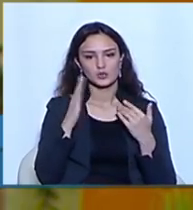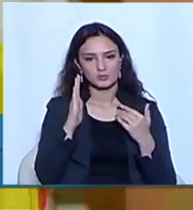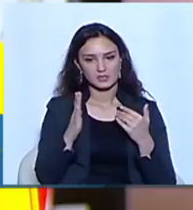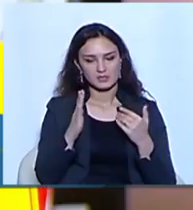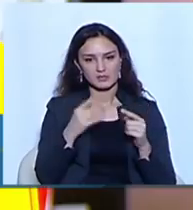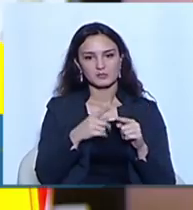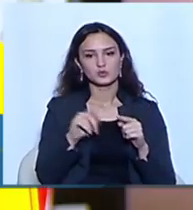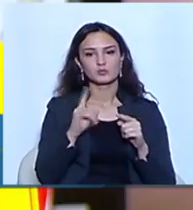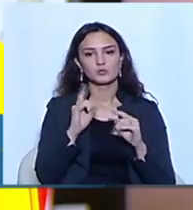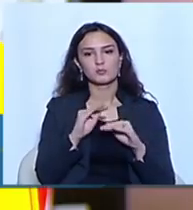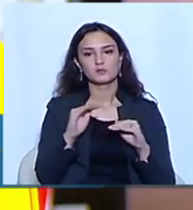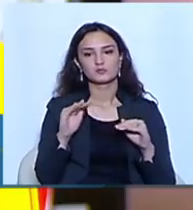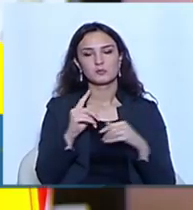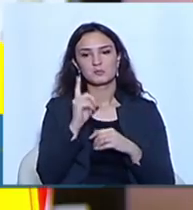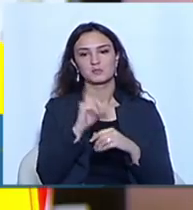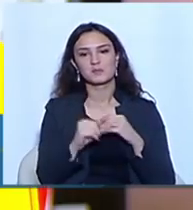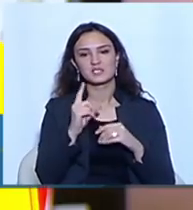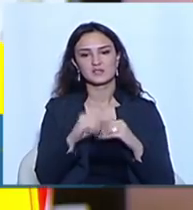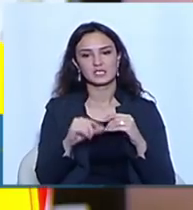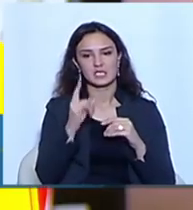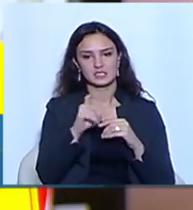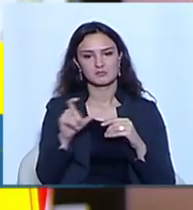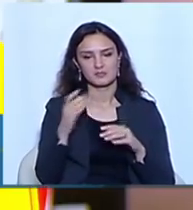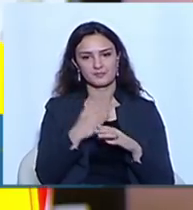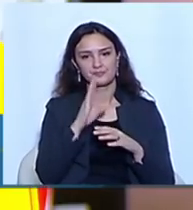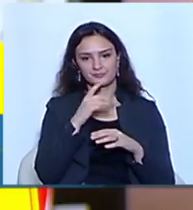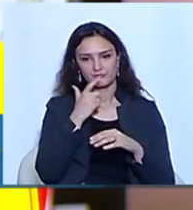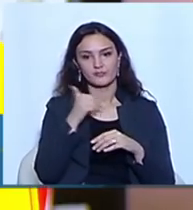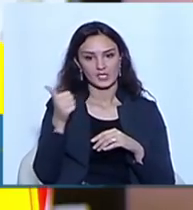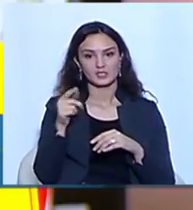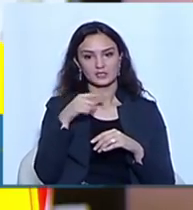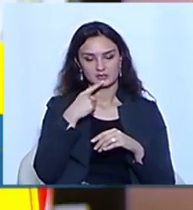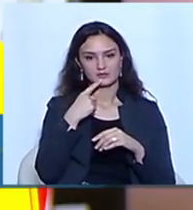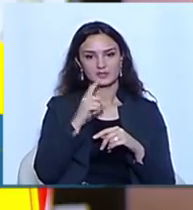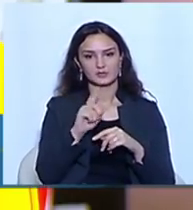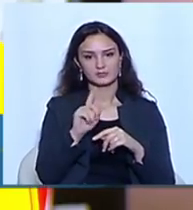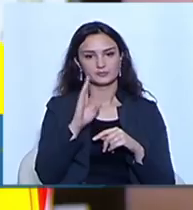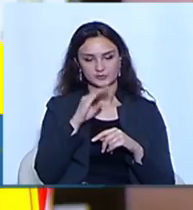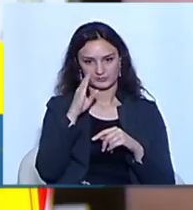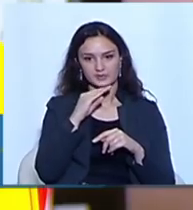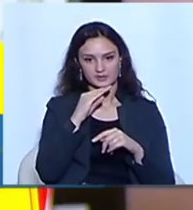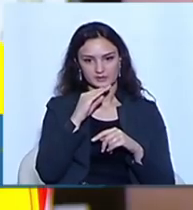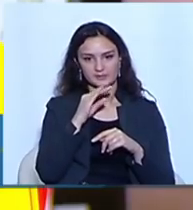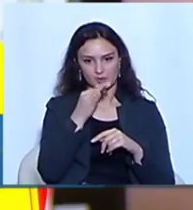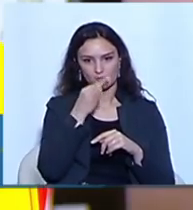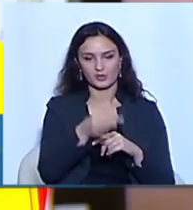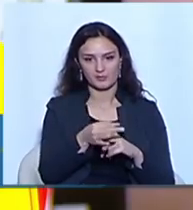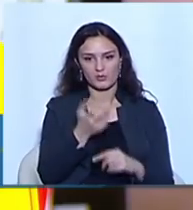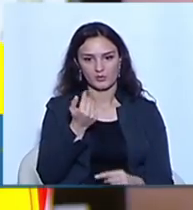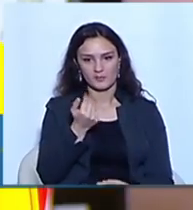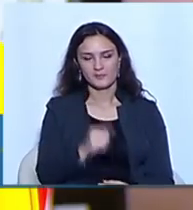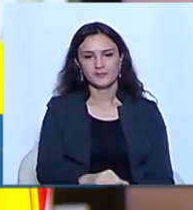იქნება, იმიტომ რომ ბავშვები მიმბაძველი არსებები არიან. ხო, აი ქალბატონმა კარგად თქვა, რომ მშობელი მეუბნებაო,